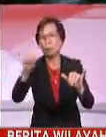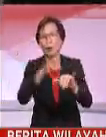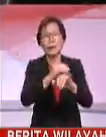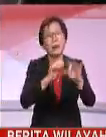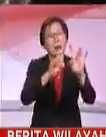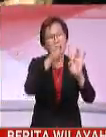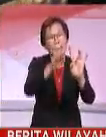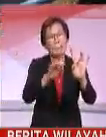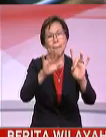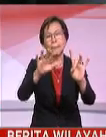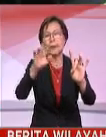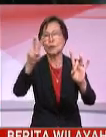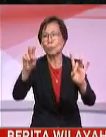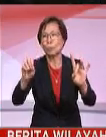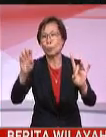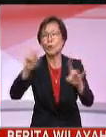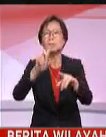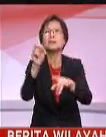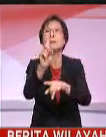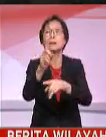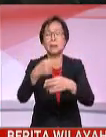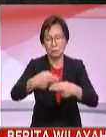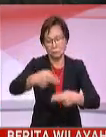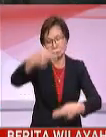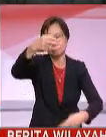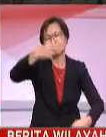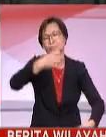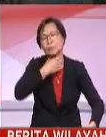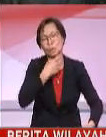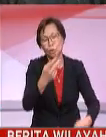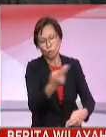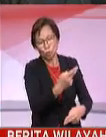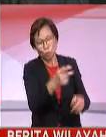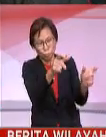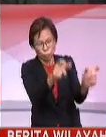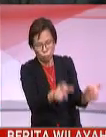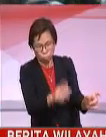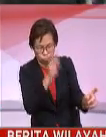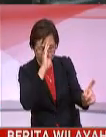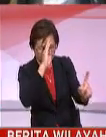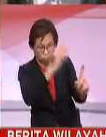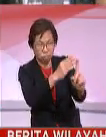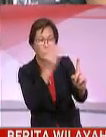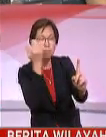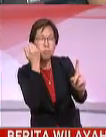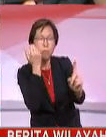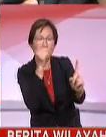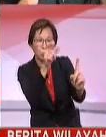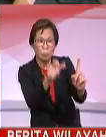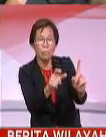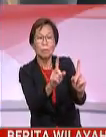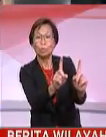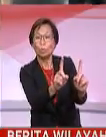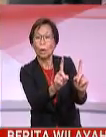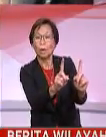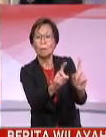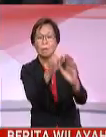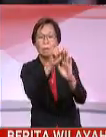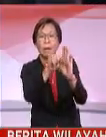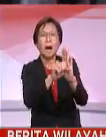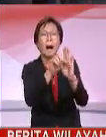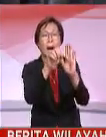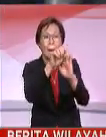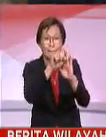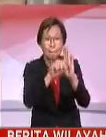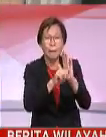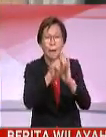Mei 2020 bertempat di sebuah hotel di Ipoh. Kedua-dua tertuduh didakwa mengikut Seksyen 420 Kanun Kesesaan